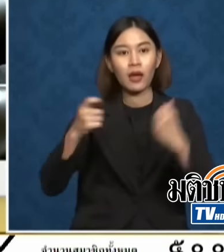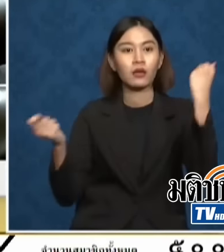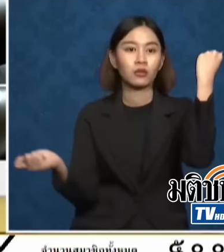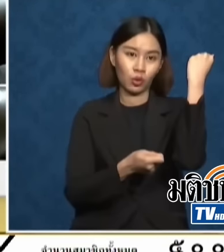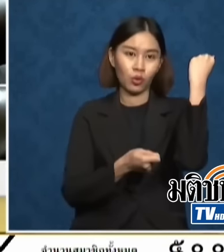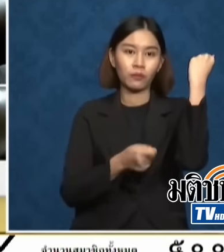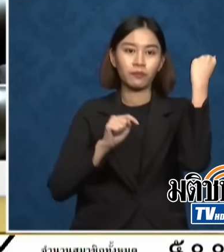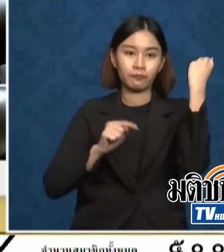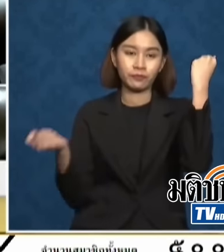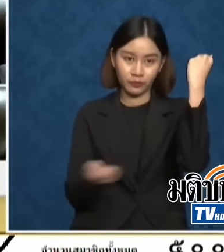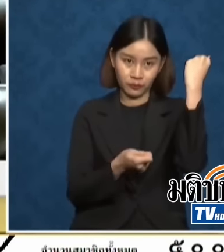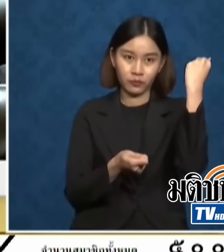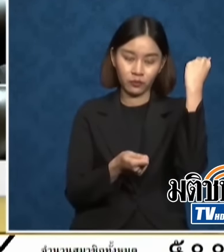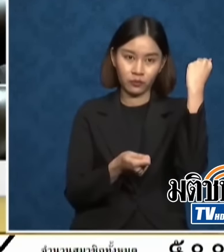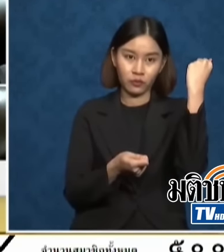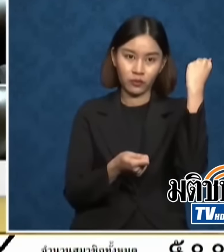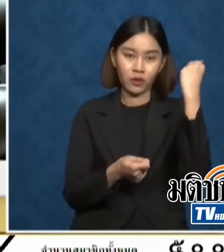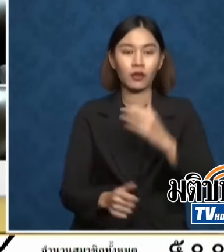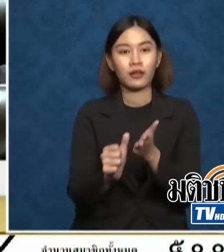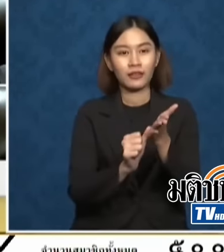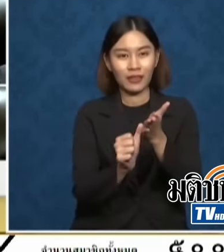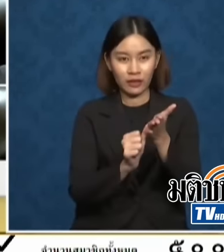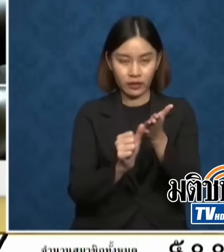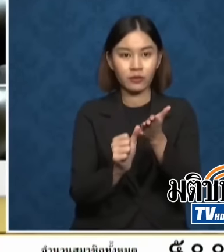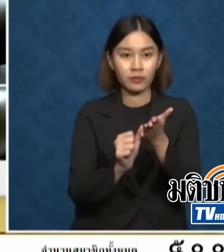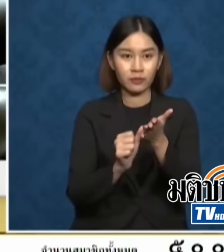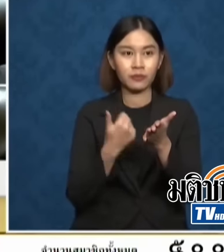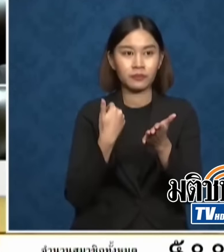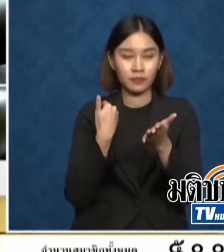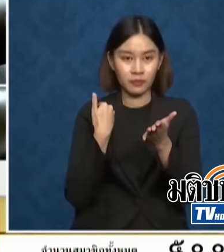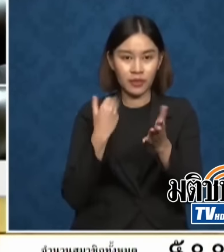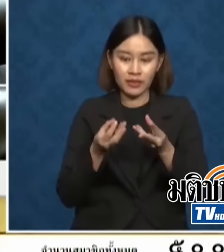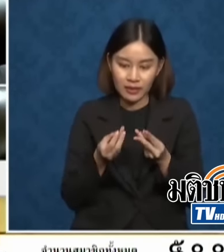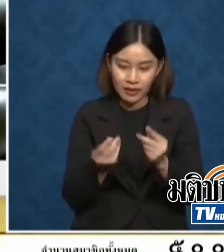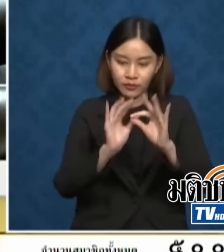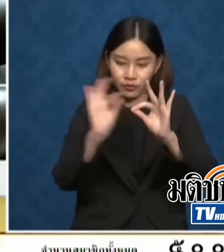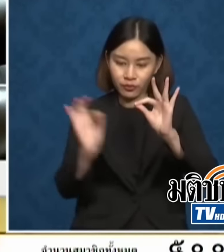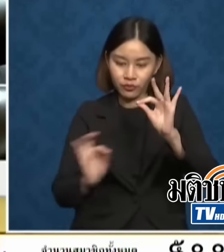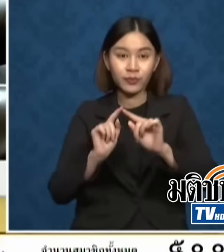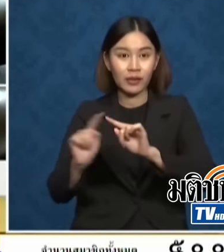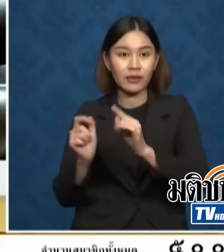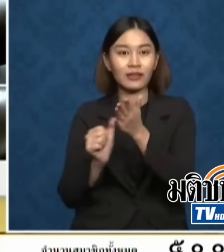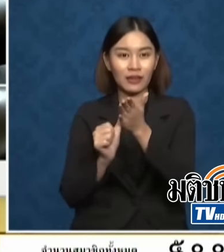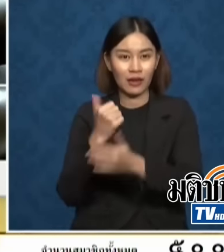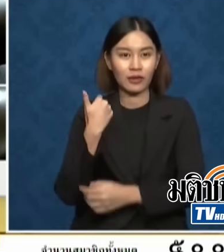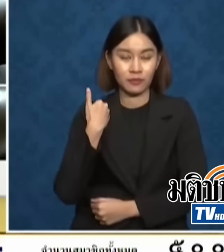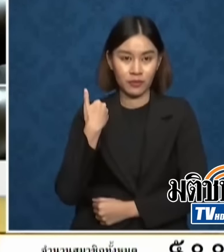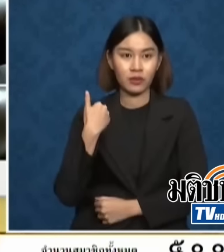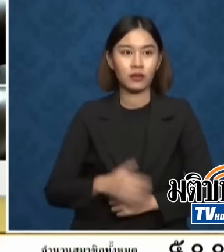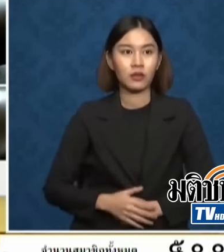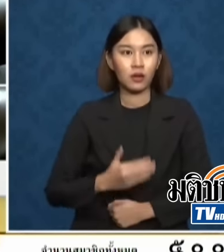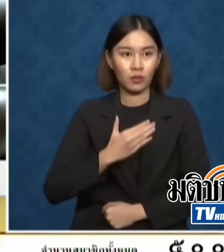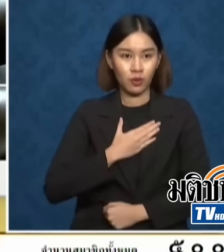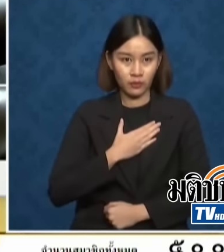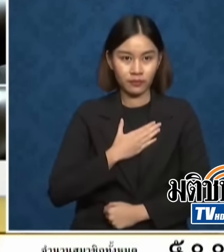ษเข้าไปแก้ในรายละเอียดเหล่านี้ครับเพราะฉะนั้นผ